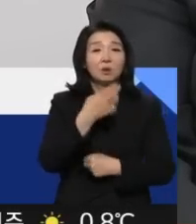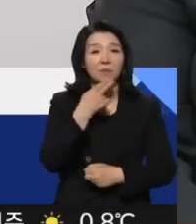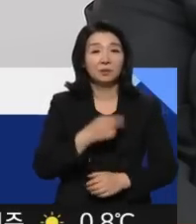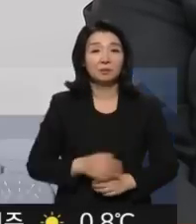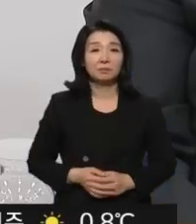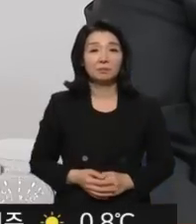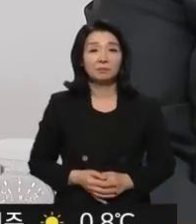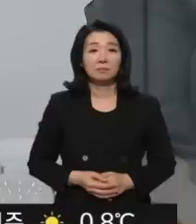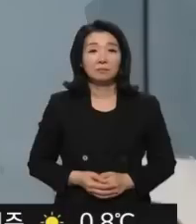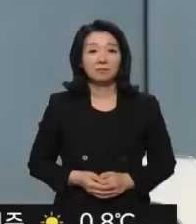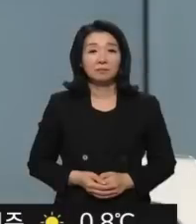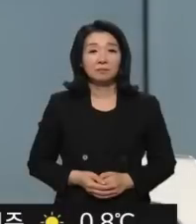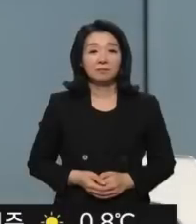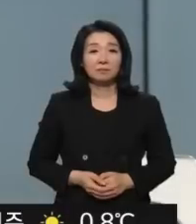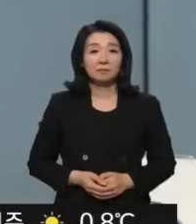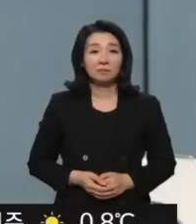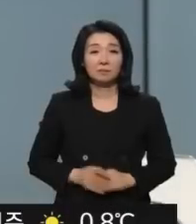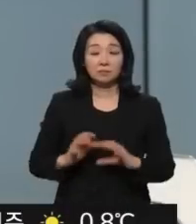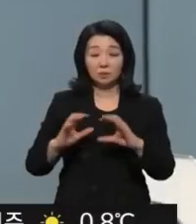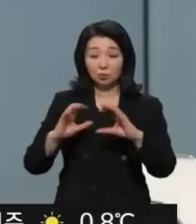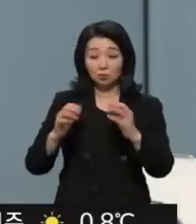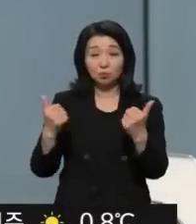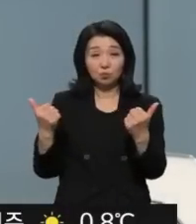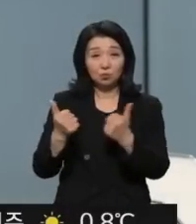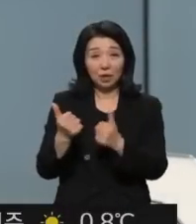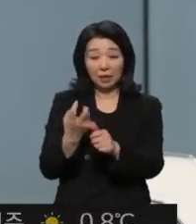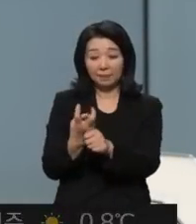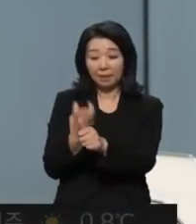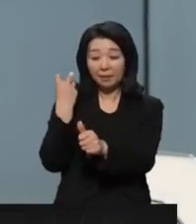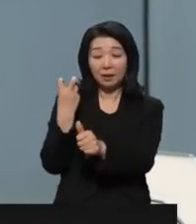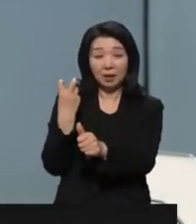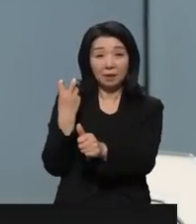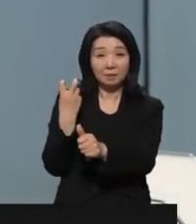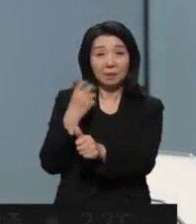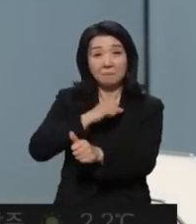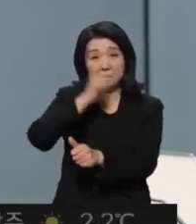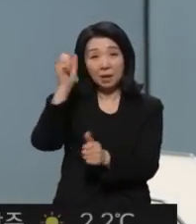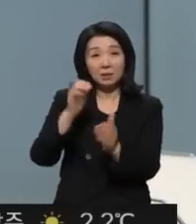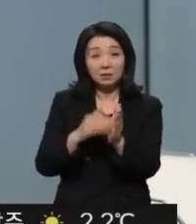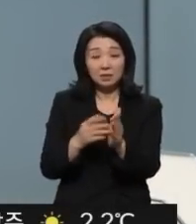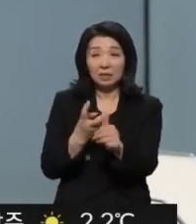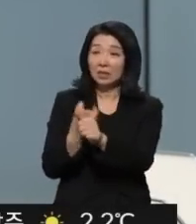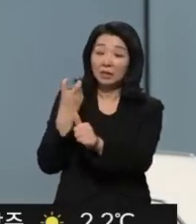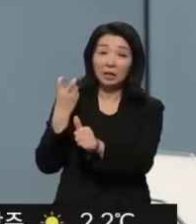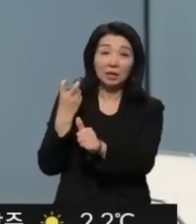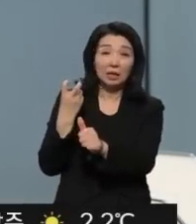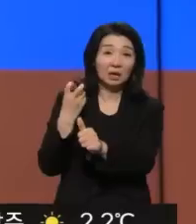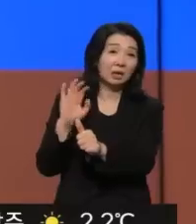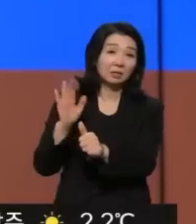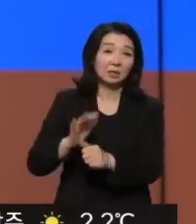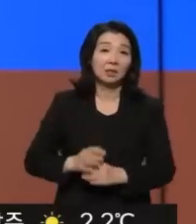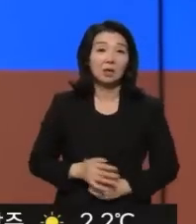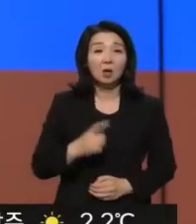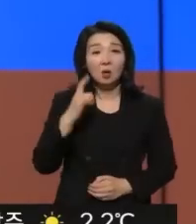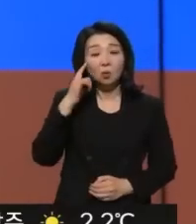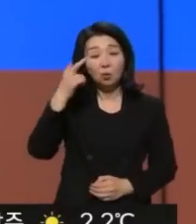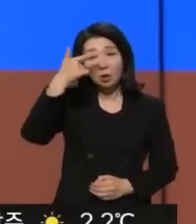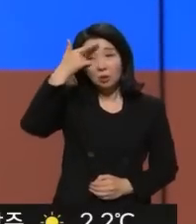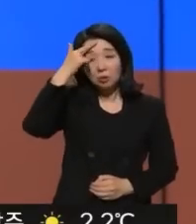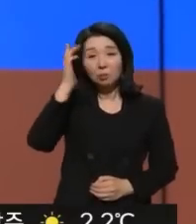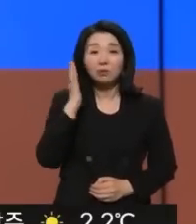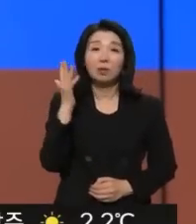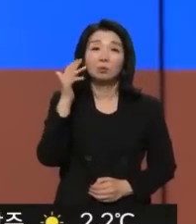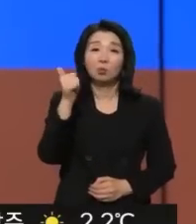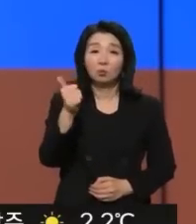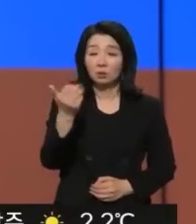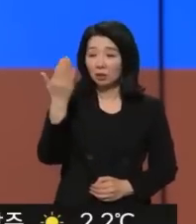하였습니다. 국회에서 탄핵안이 처리되더라도 실제 탄핵으로 꼭 이어지는 건 아니죠. 네, 그렇습니다. 노무현 전 대통령과